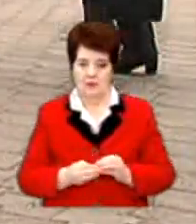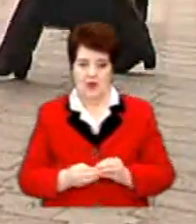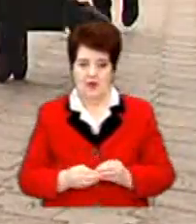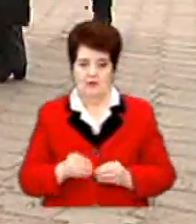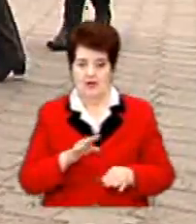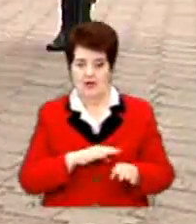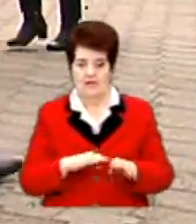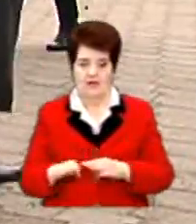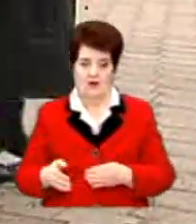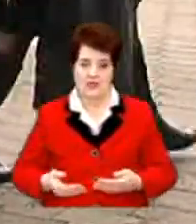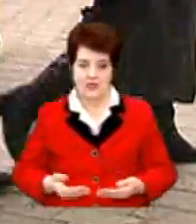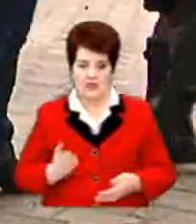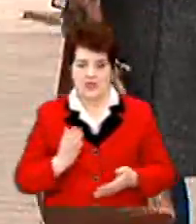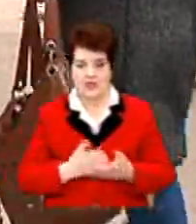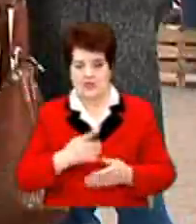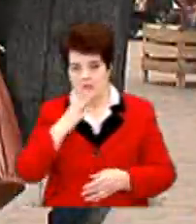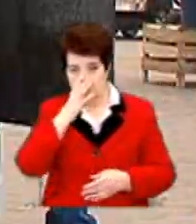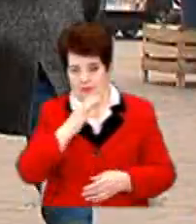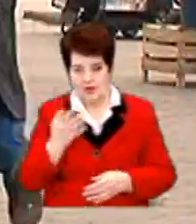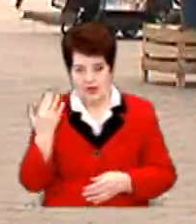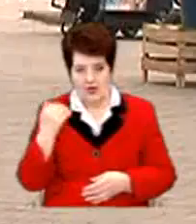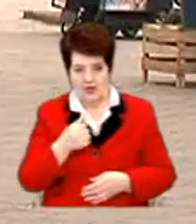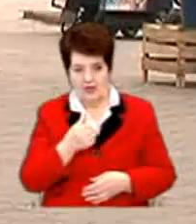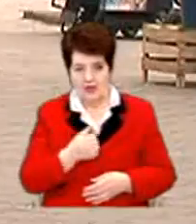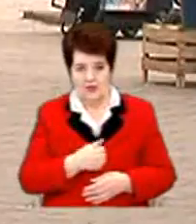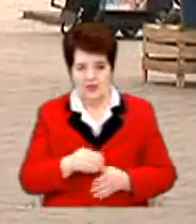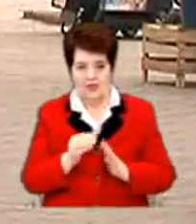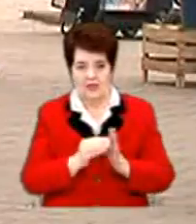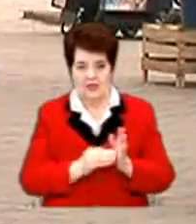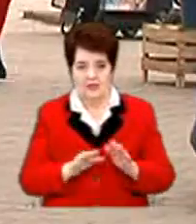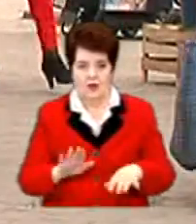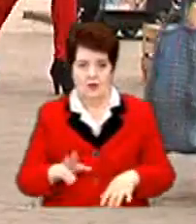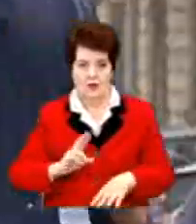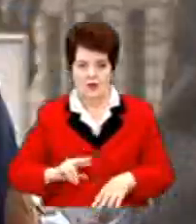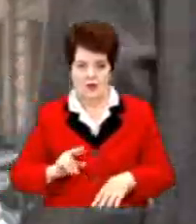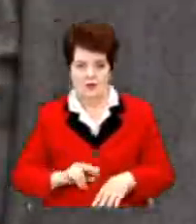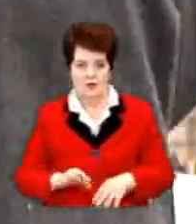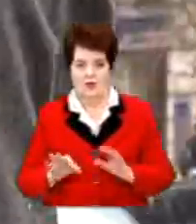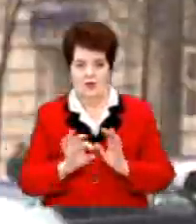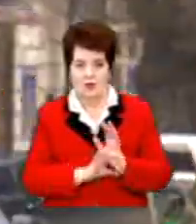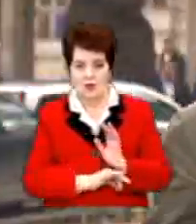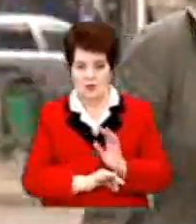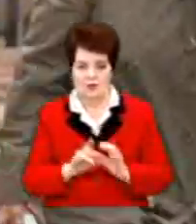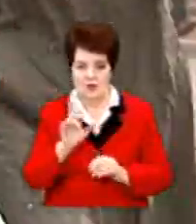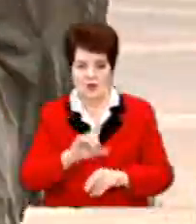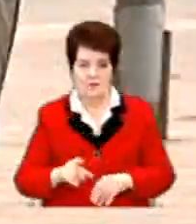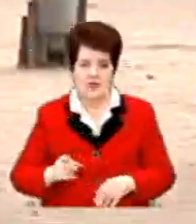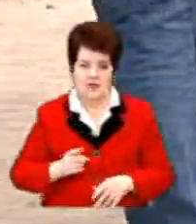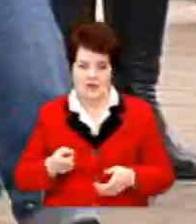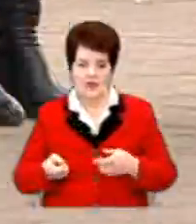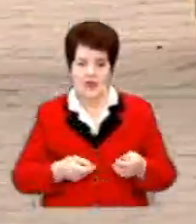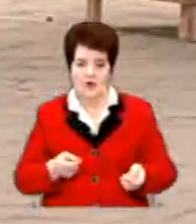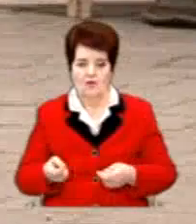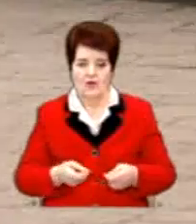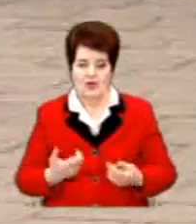cărora nivelul lor de trai este mai prost ca în anii trecuți se referă la lipsa locurilor de muncă și corupție. Oamenii așteaptă de la guvernanți